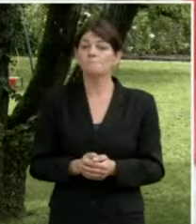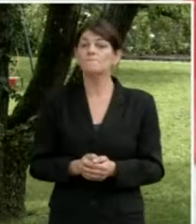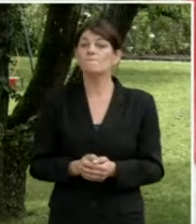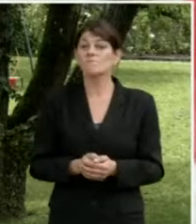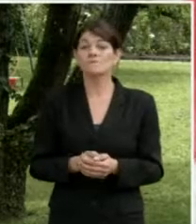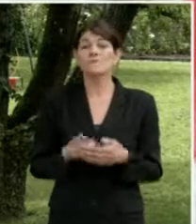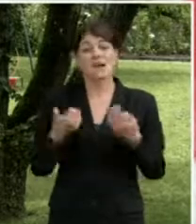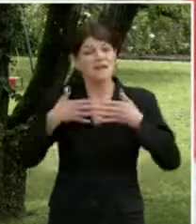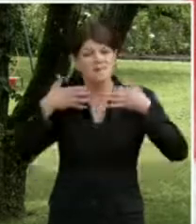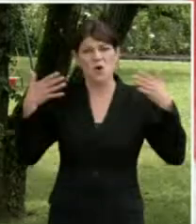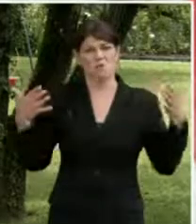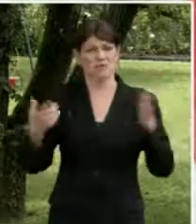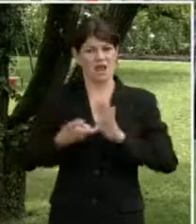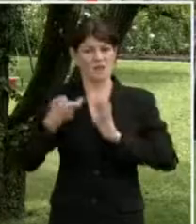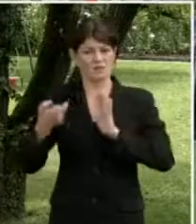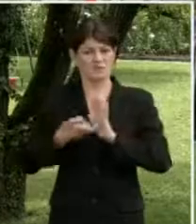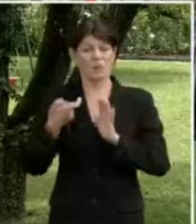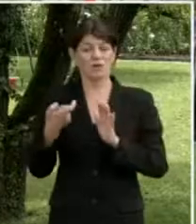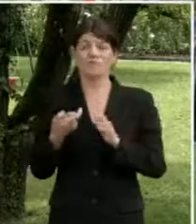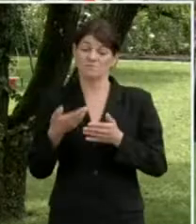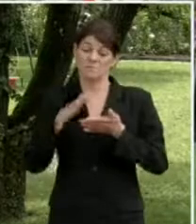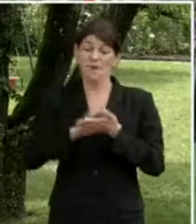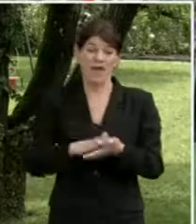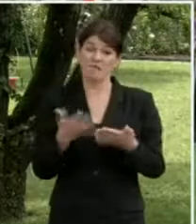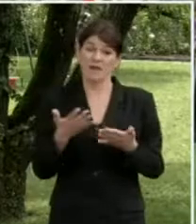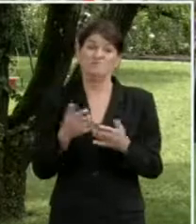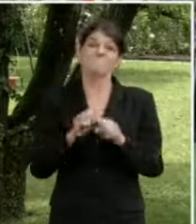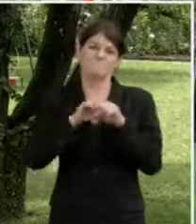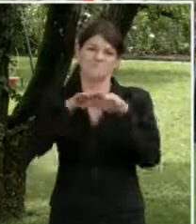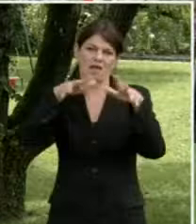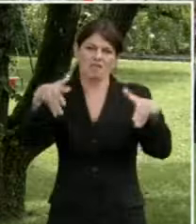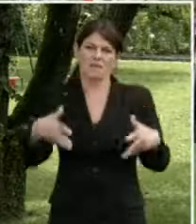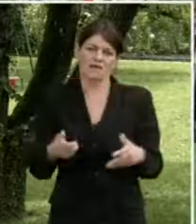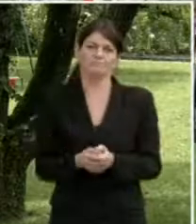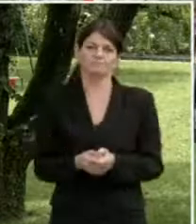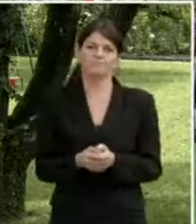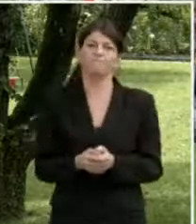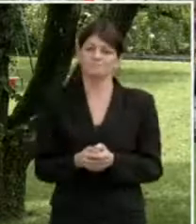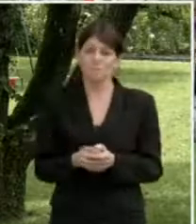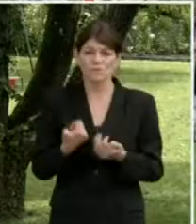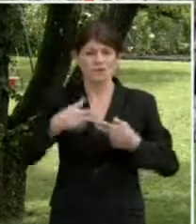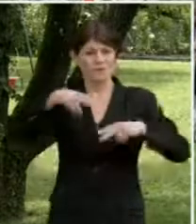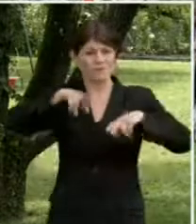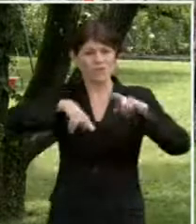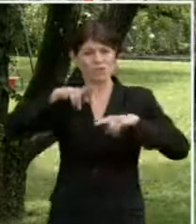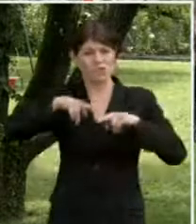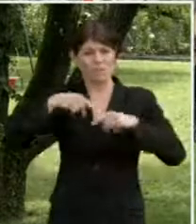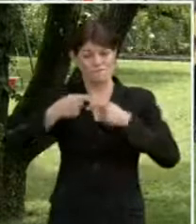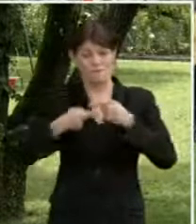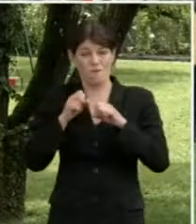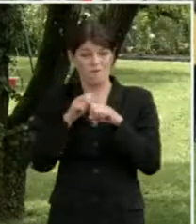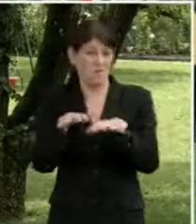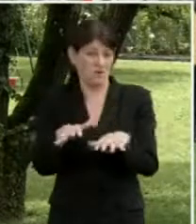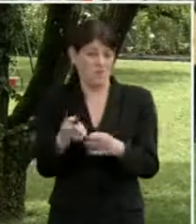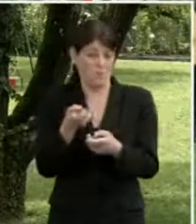Eine große Herausforderung bleibt die Pandemie und ihre verschiedenen Folgewirkungen.